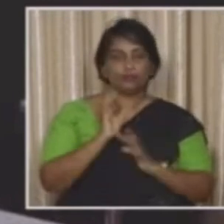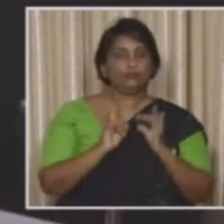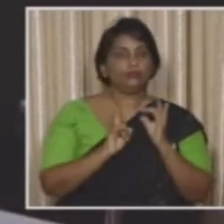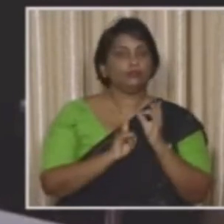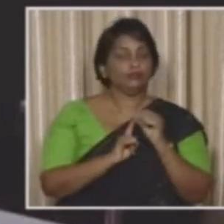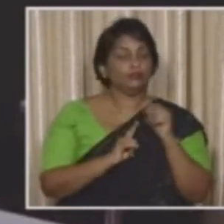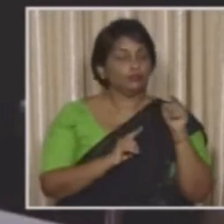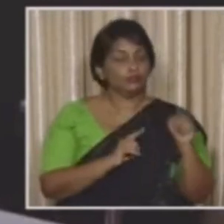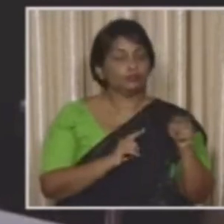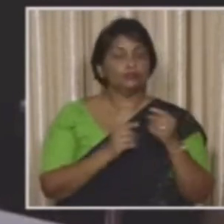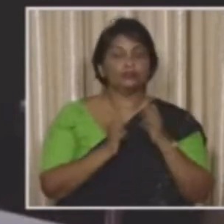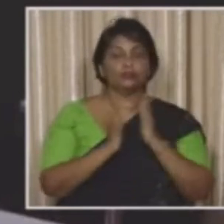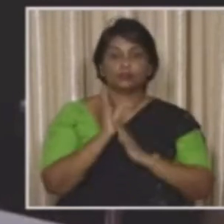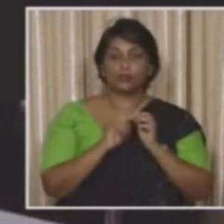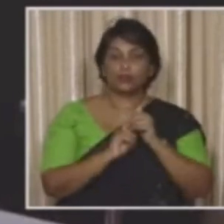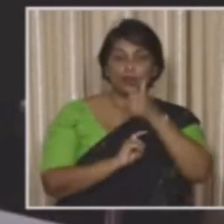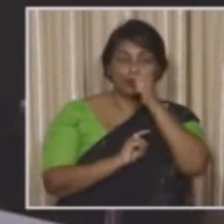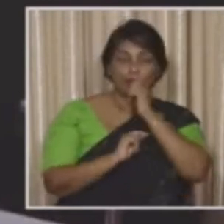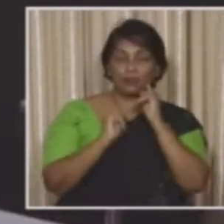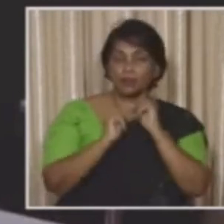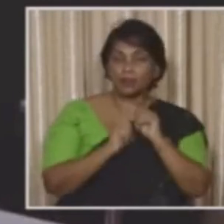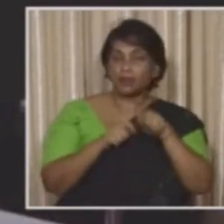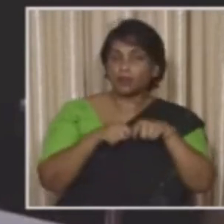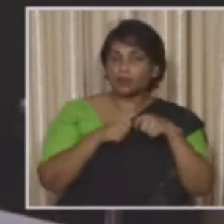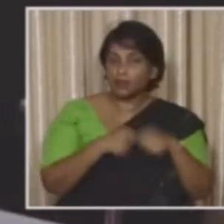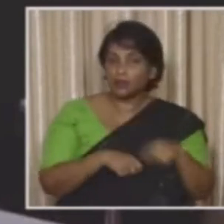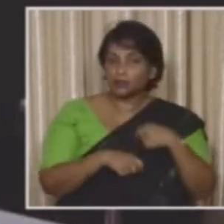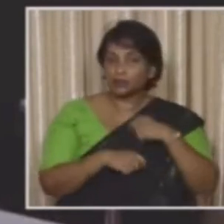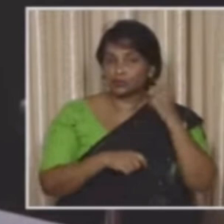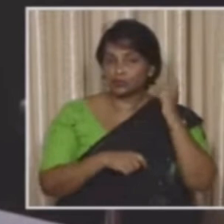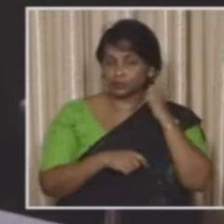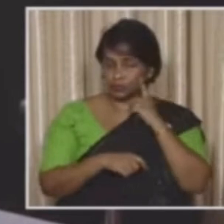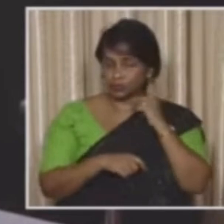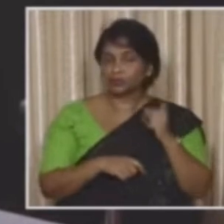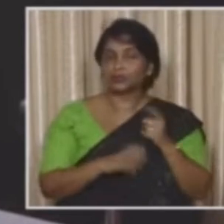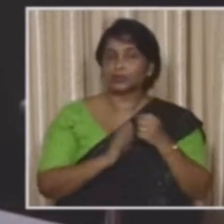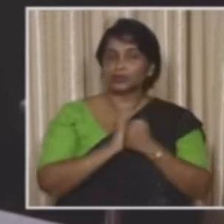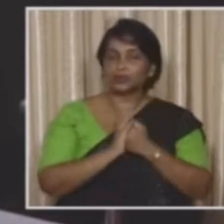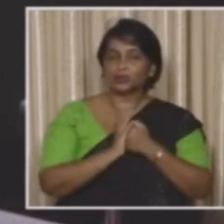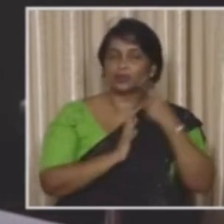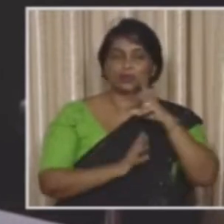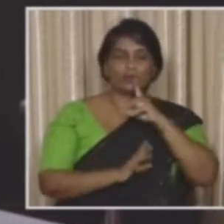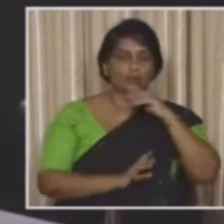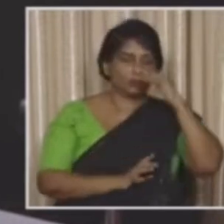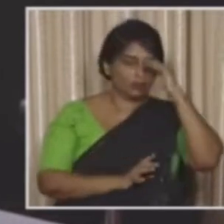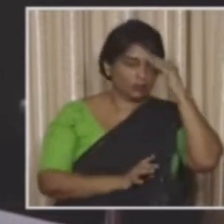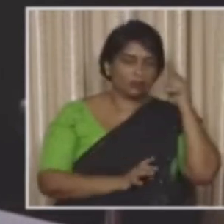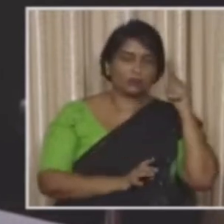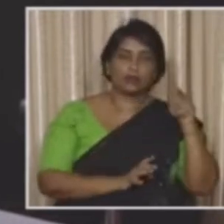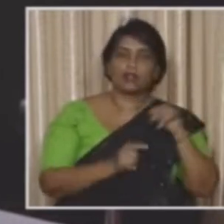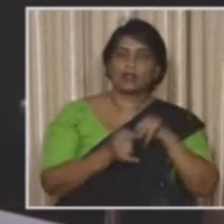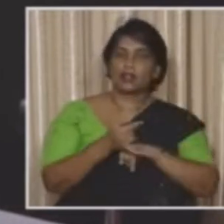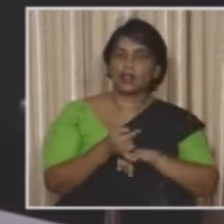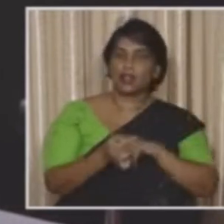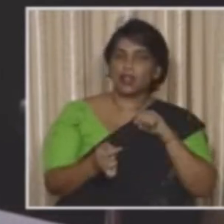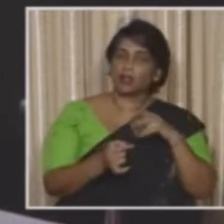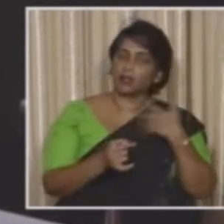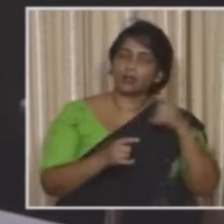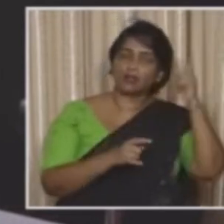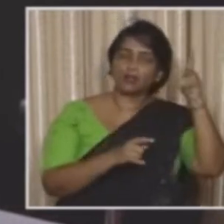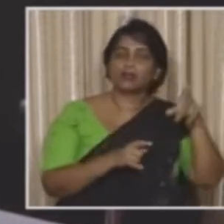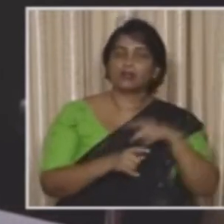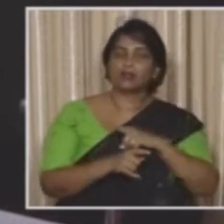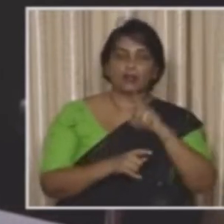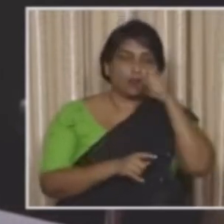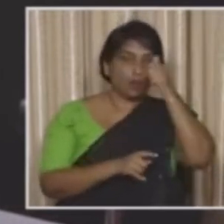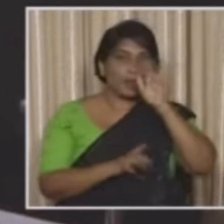අමාත්‍යවරයාට අමාත්‍යවර වංචා දූෂණ නාස්තිය යෙදෙන බව දැනමින් ගරු නියෝජ්‍ය කතානායකතුමනි ලේකම්වරයාට හරි තව නිලධාරියෙකුට කියන්න